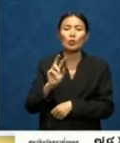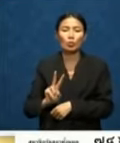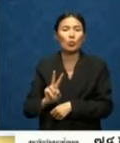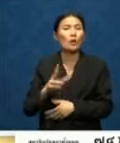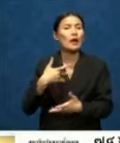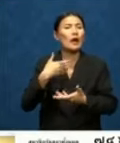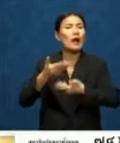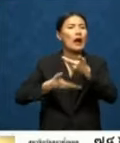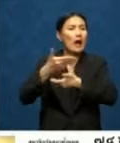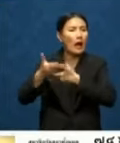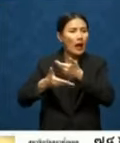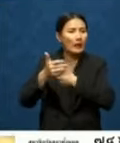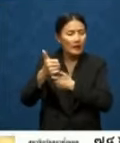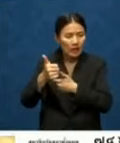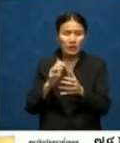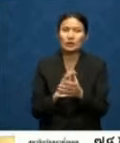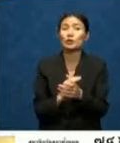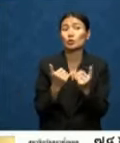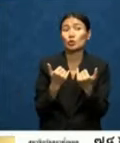นโยบาย ble arc1.